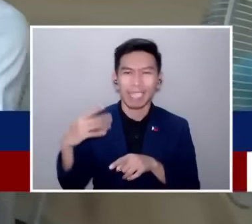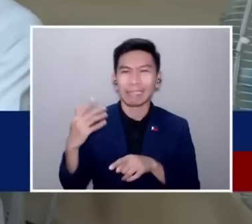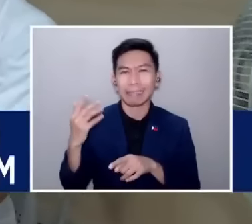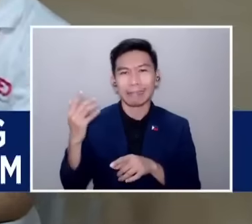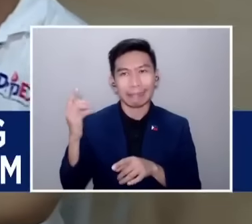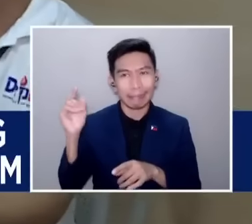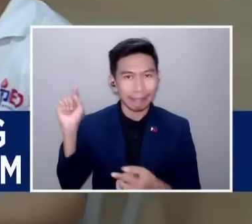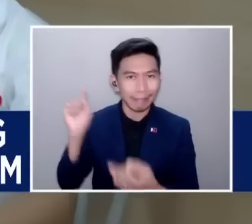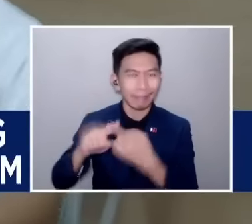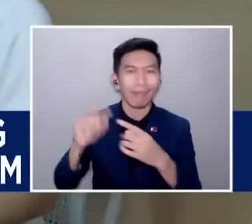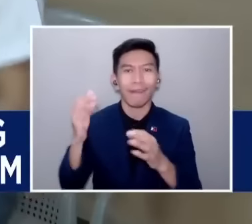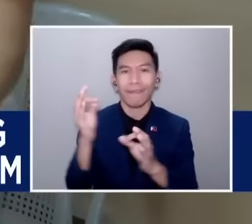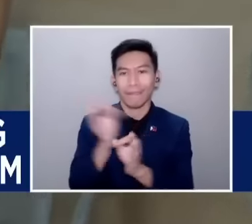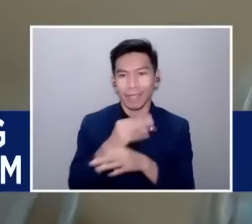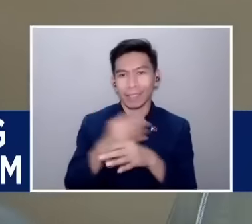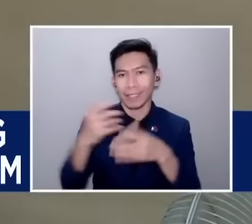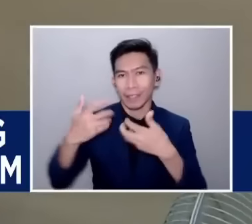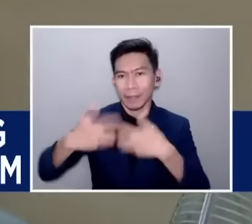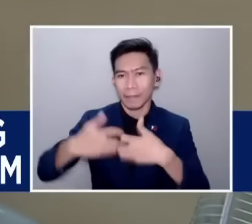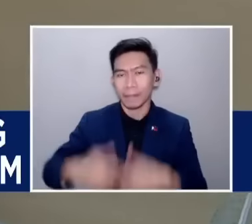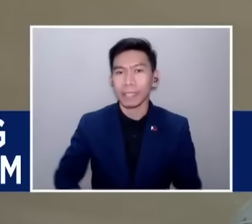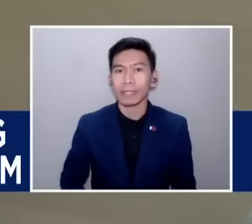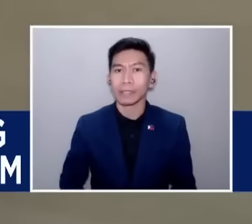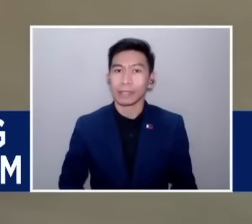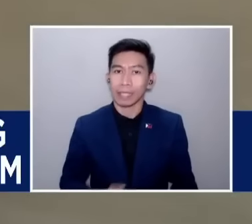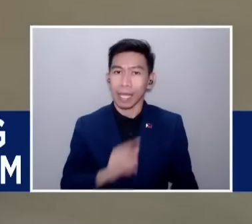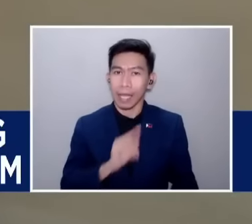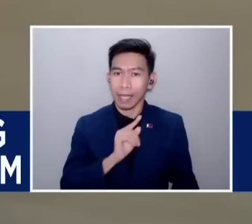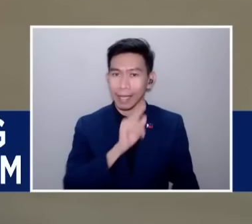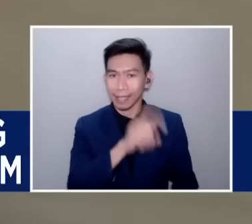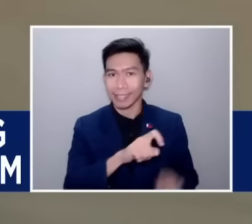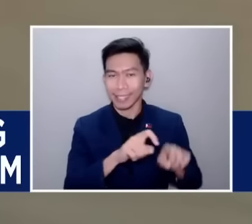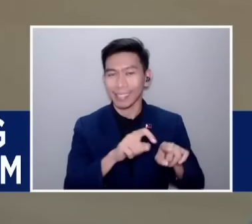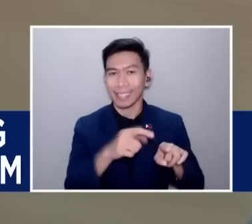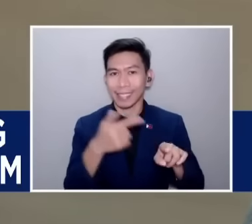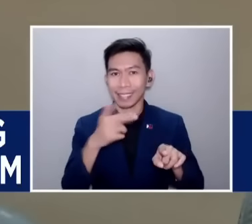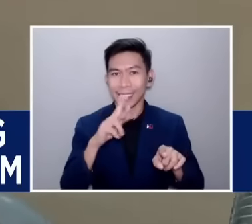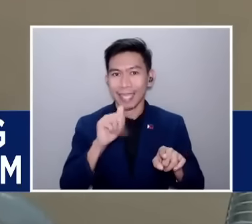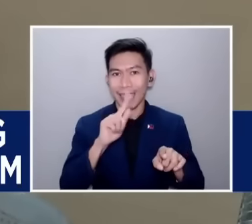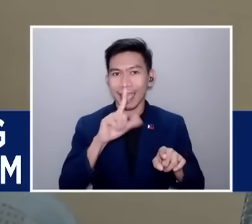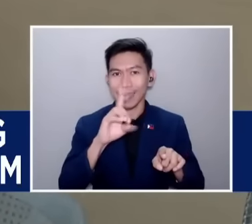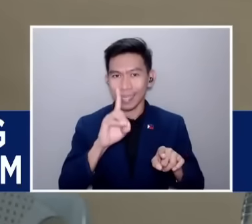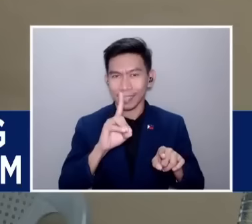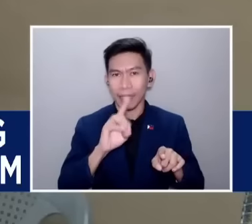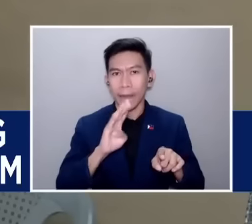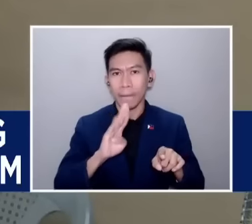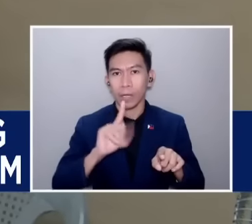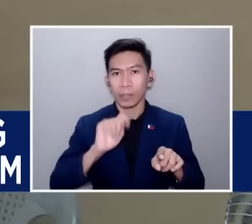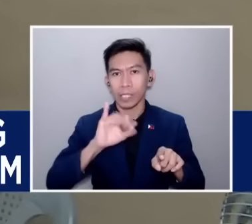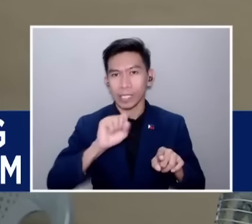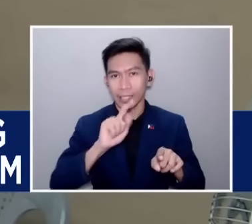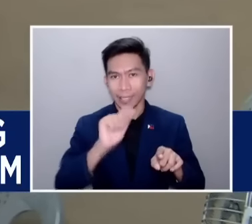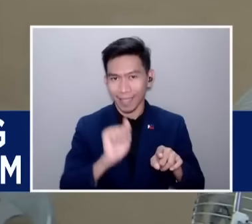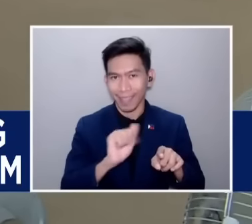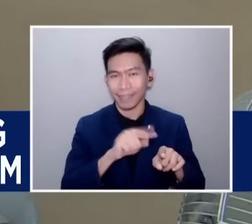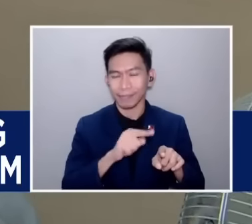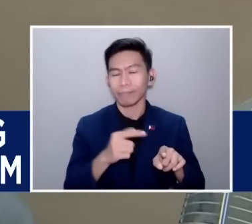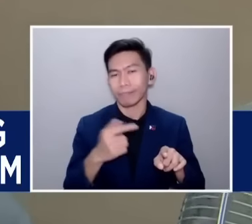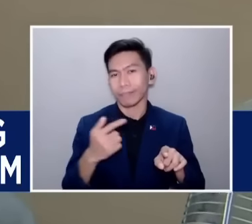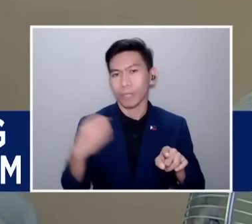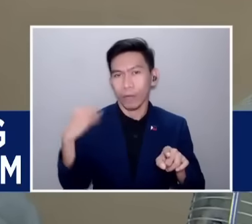clerk dito na si Ginoong Gerald Bautista. Yes. Okay. Sir Gerald, kasi yung ibang